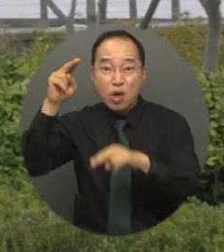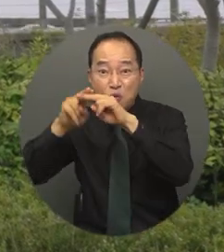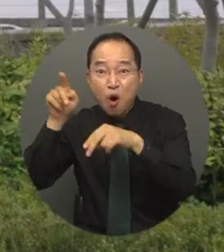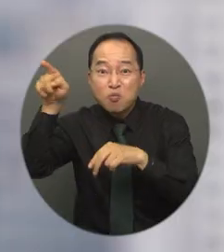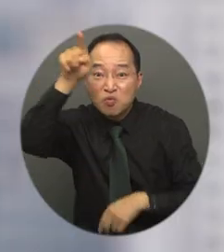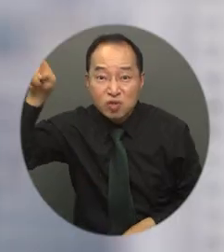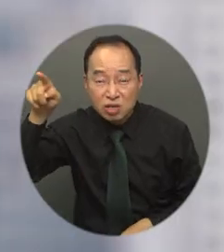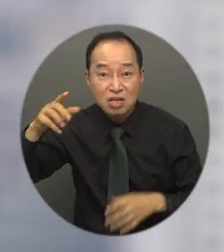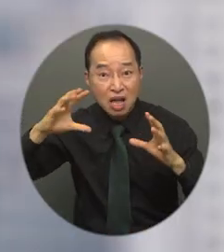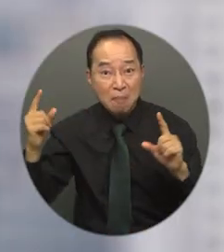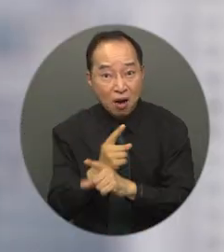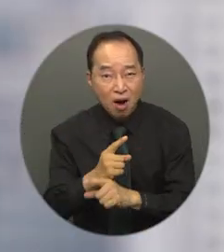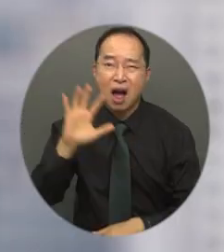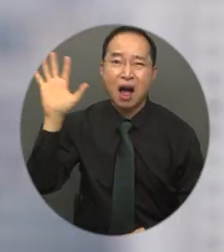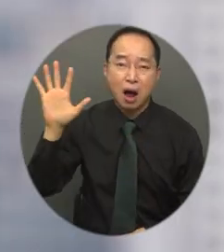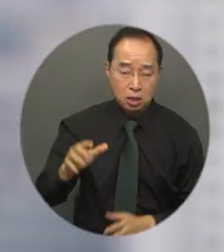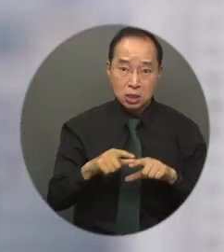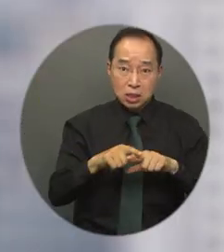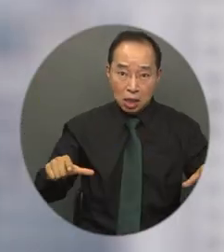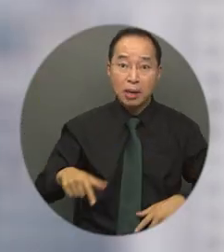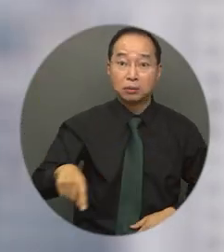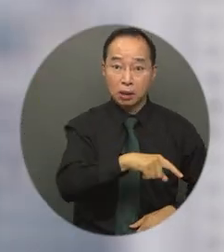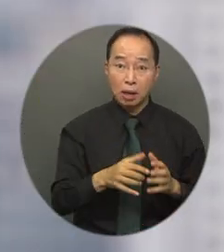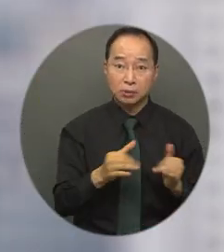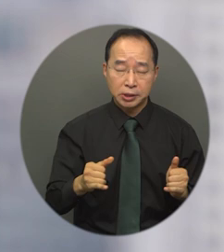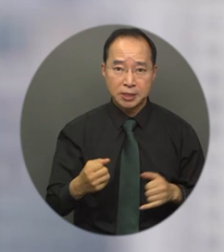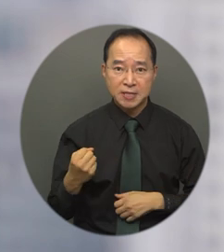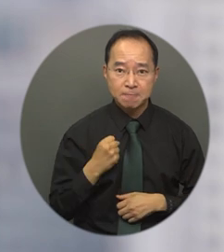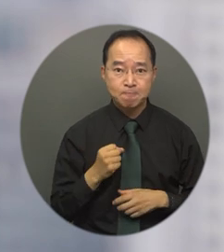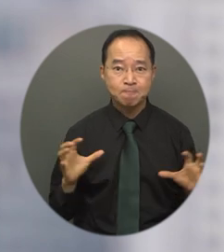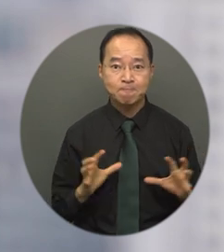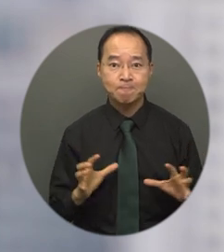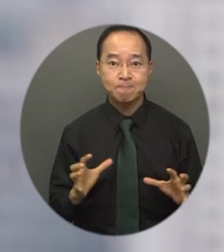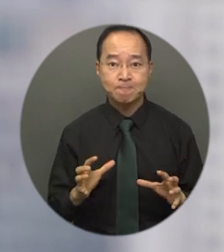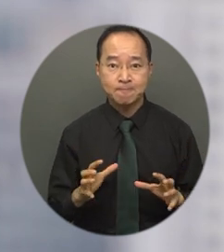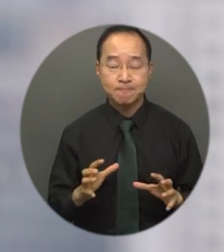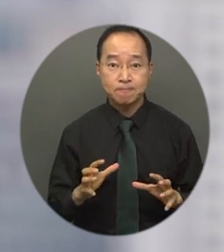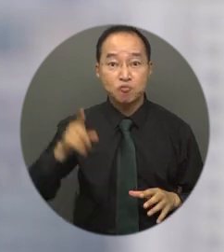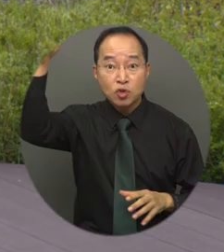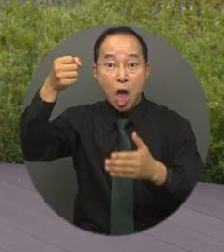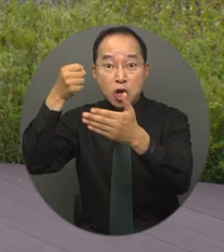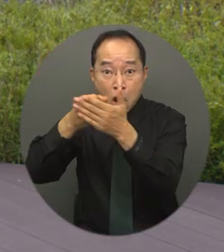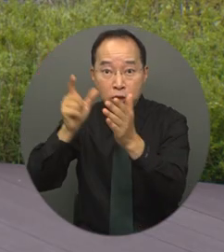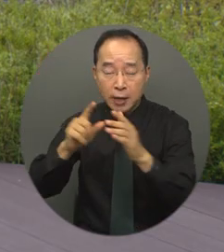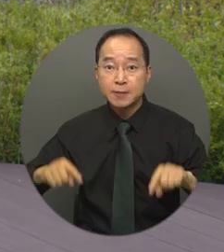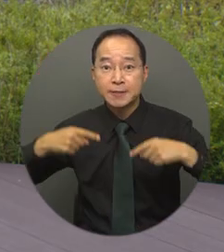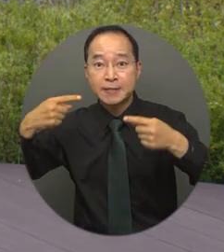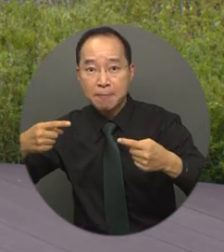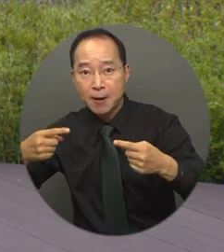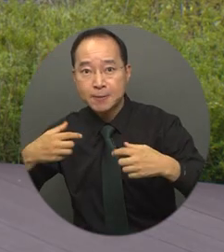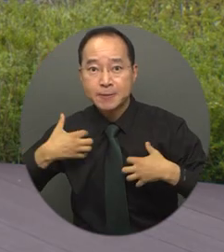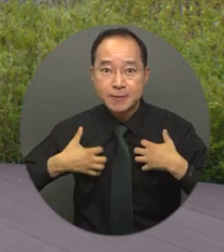내고 의사결정 과정에 즐겁게 참여하는 그런 정치 플랫폼을 만들겠습니다. 제